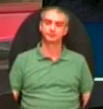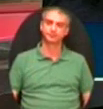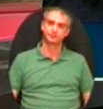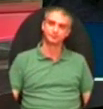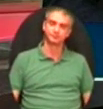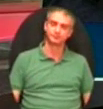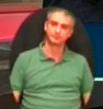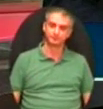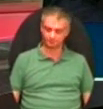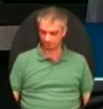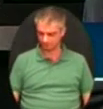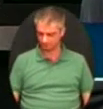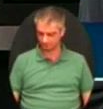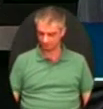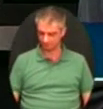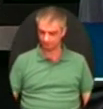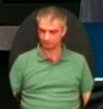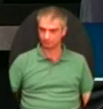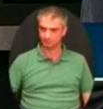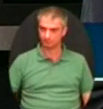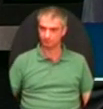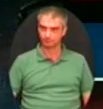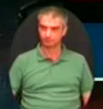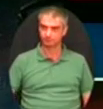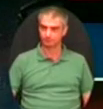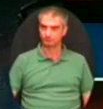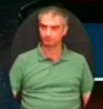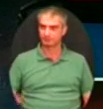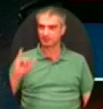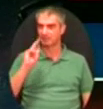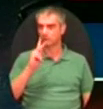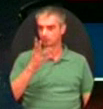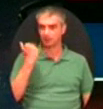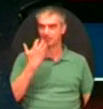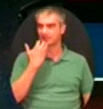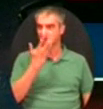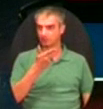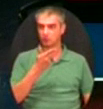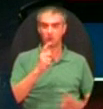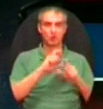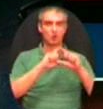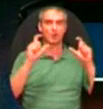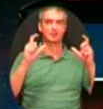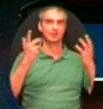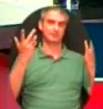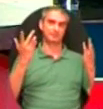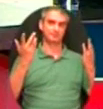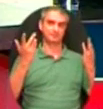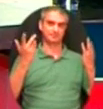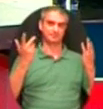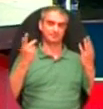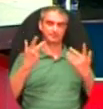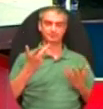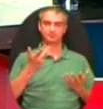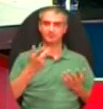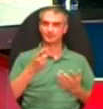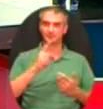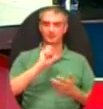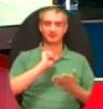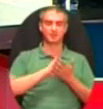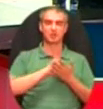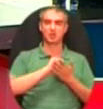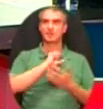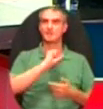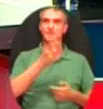הזכרת ירושלים והשגרירות, יניר קוזין חברנו, היה לו סיפור, כותרת ראשית, ראויה לכל שבח במעריב